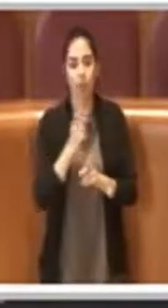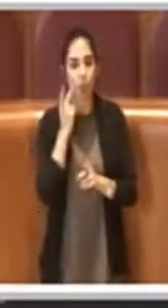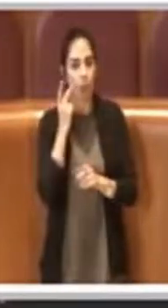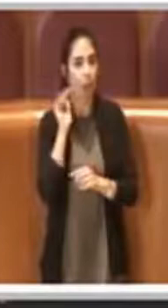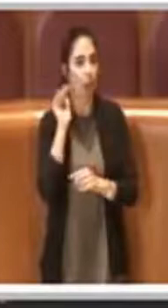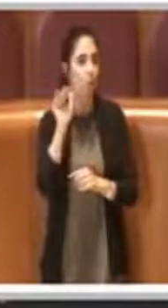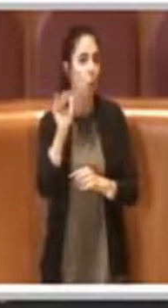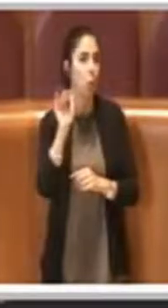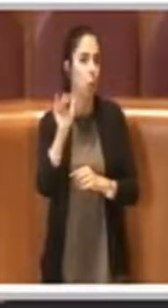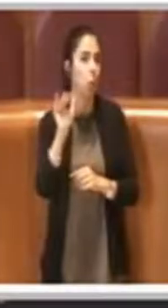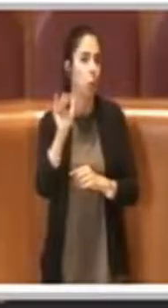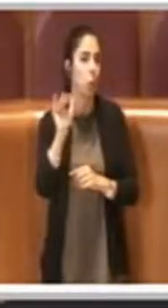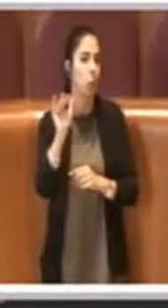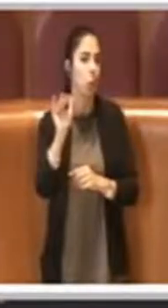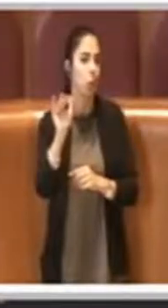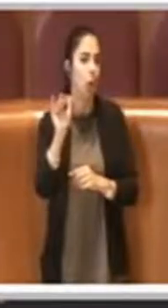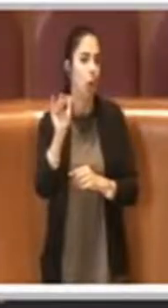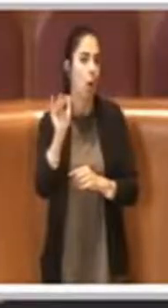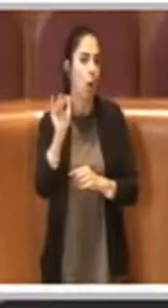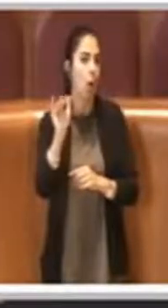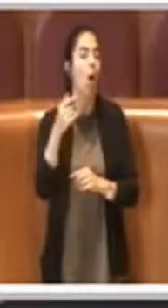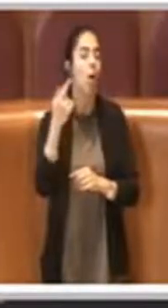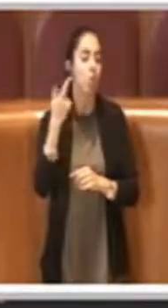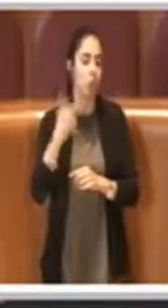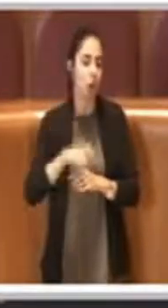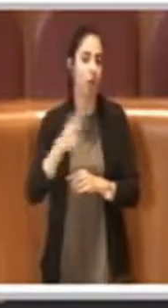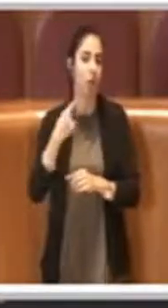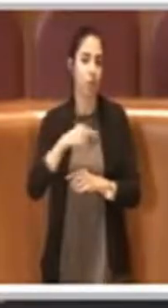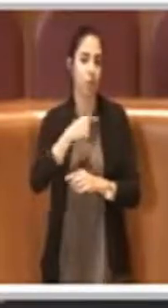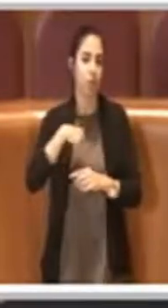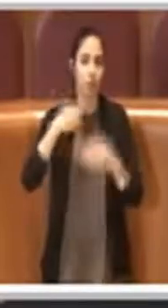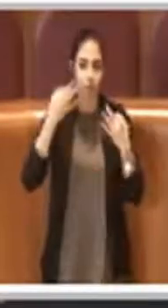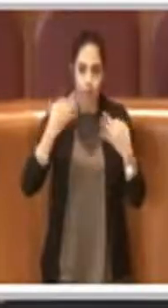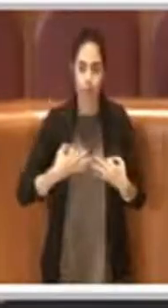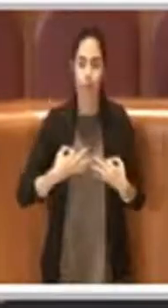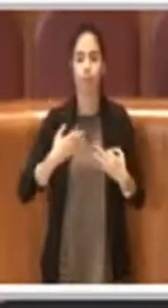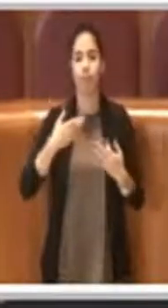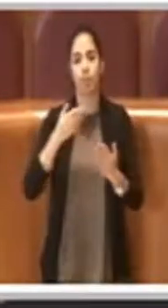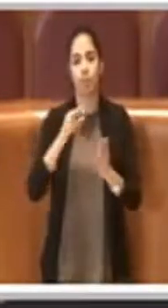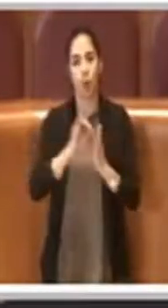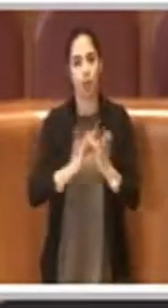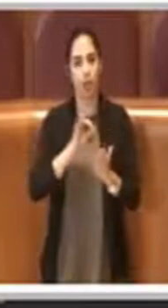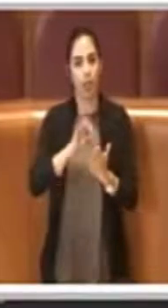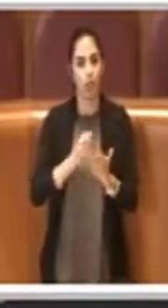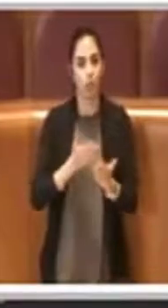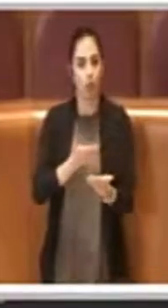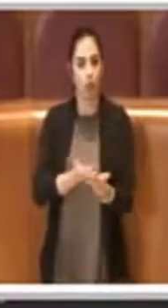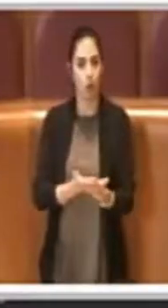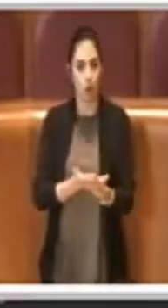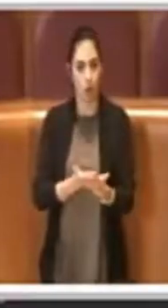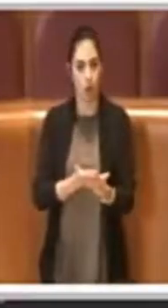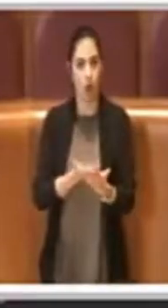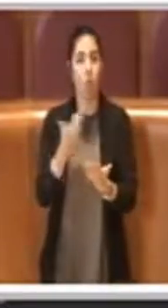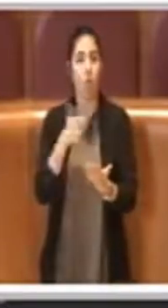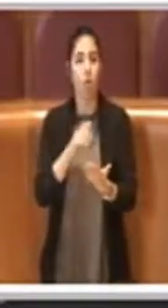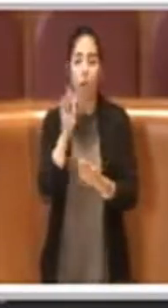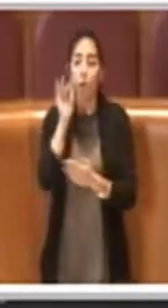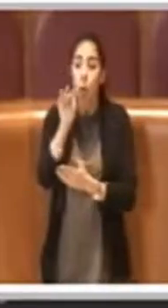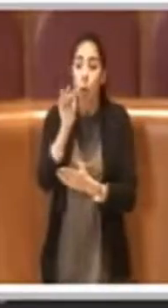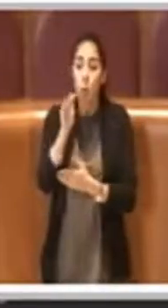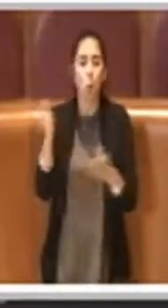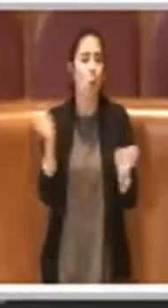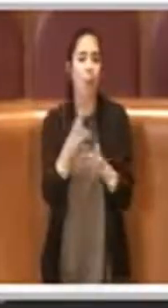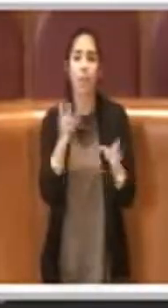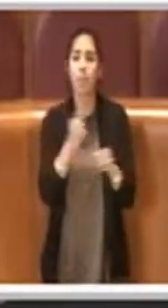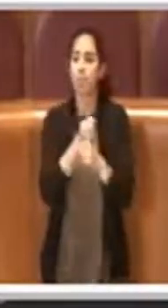al futuro. Quindi è importante, qualunque sia e sarà l'amministrazione che dovrà